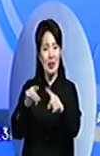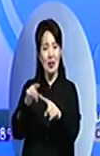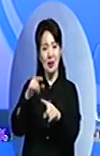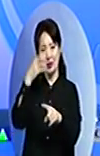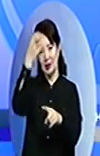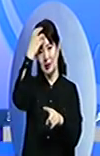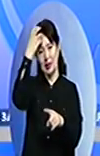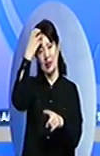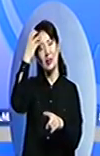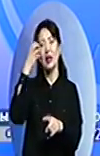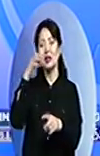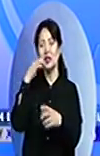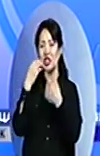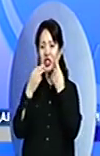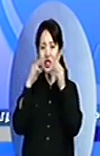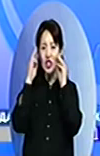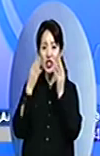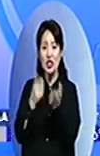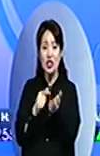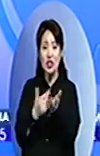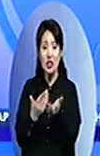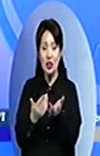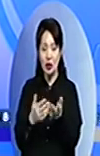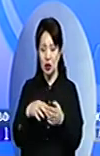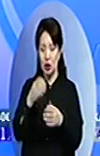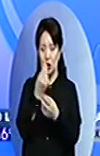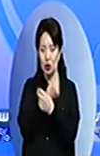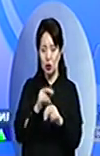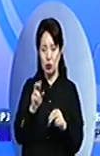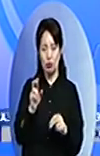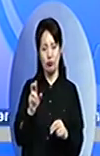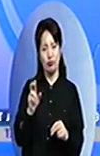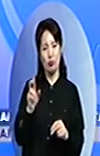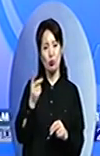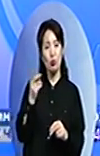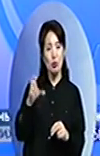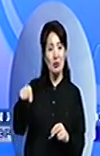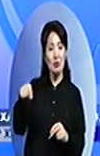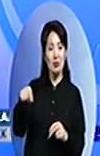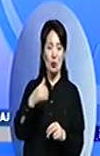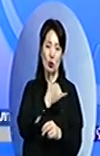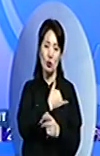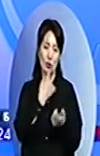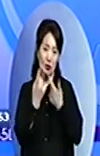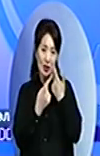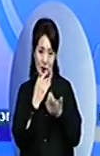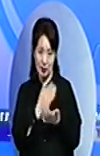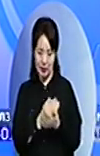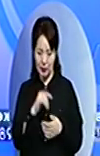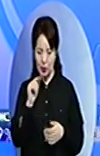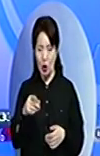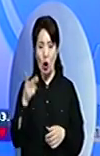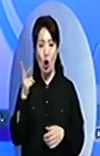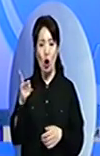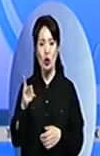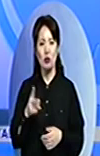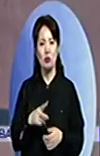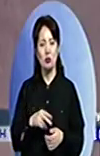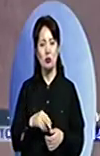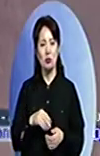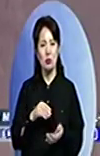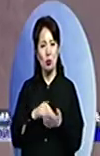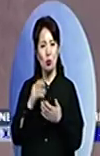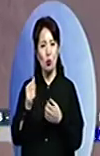боловсруулж өгөх зэрэг зохицуулт байгаа гэдгийг чөлөөт төсвийн удирдлагууд мэдээлж байна. Одоогийн байдлаар 2 тэрбум орчим төгрөгийн бүтээн байгуулалтын ажил хийгдээд байна.